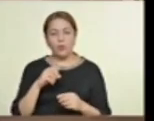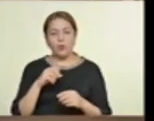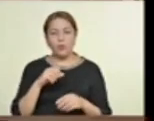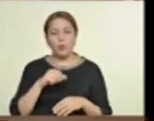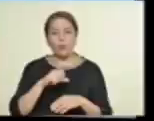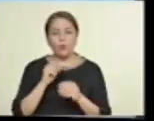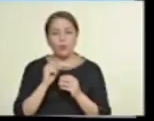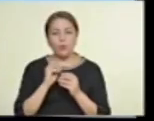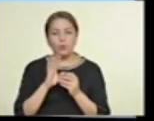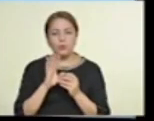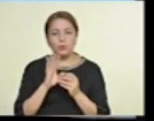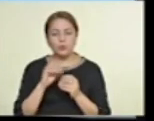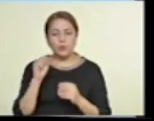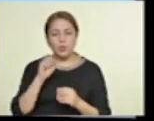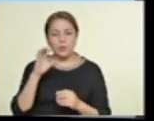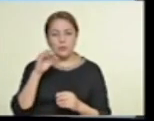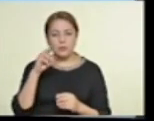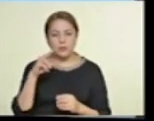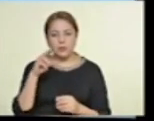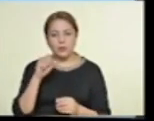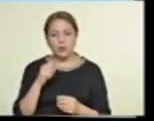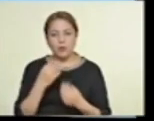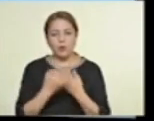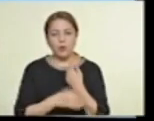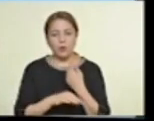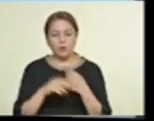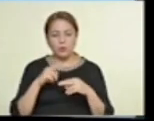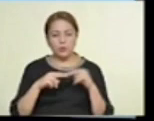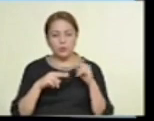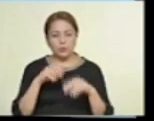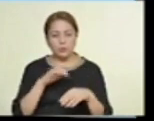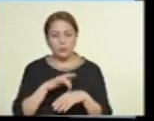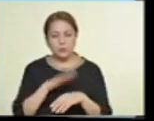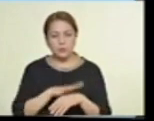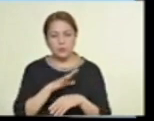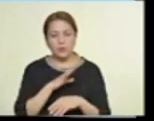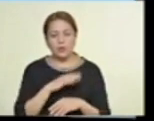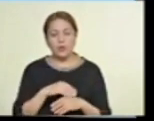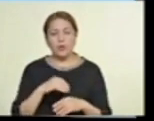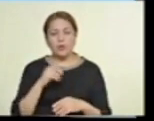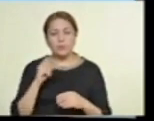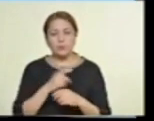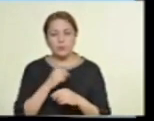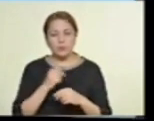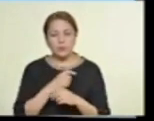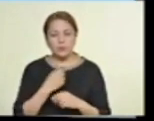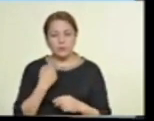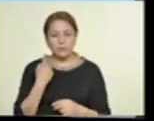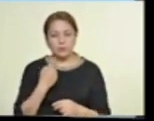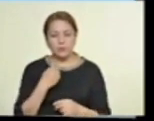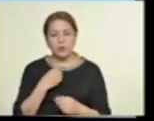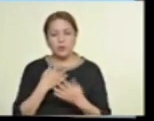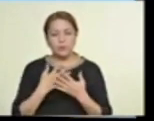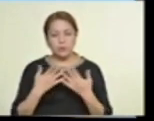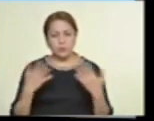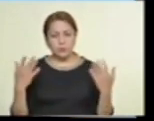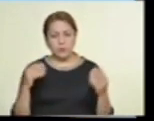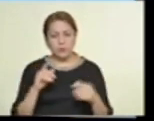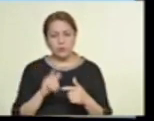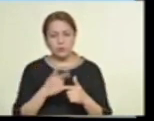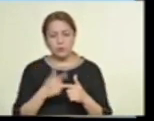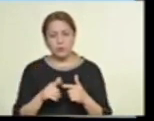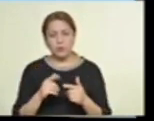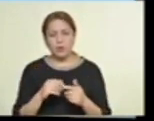Bozorlar ma'lum buyumlar yoki mahsulotlarni sotishga ixtisoslasha boshladi. Ya'ni ma'lum bir mahsulot